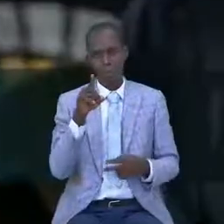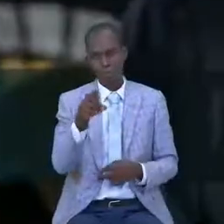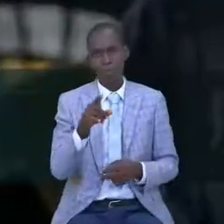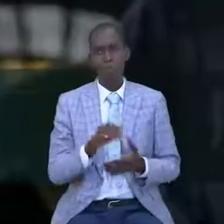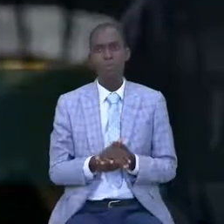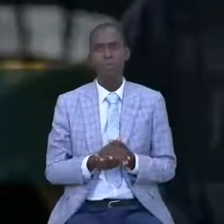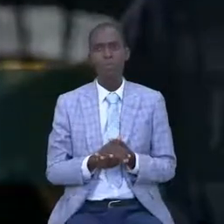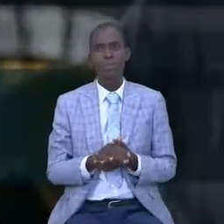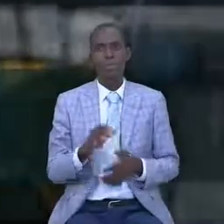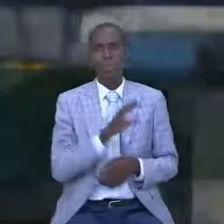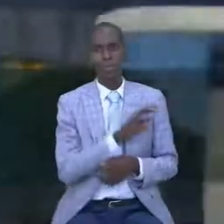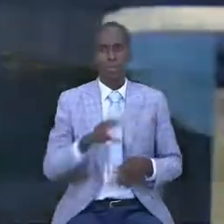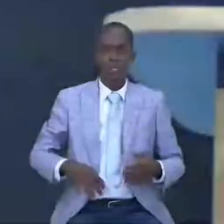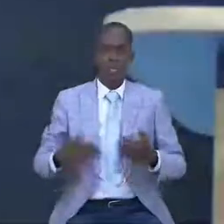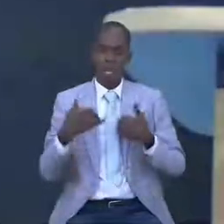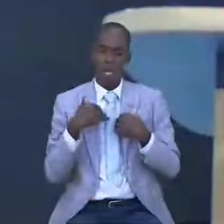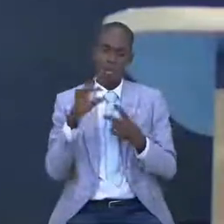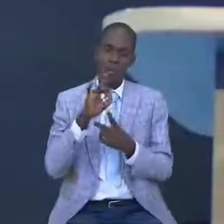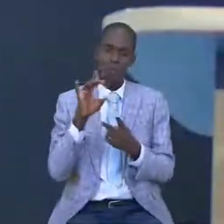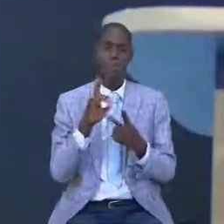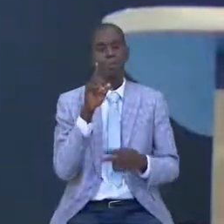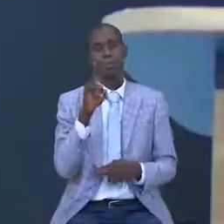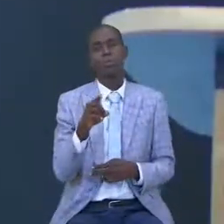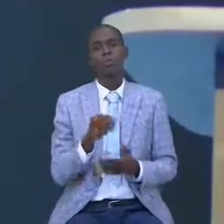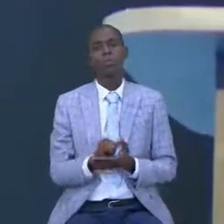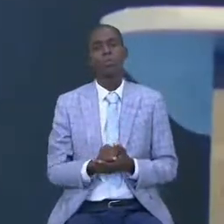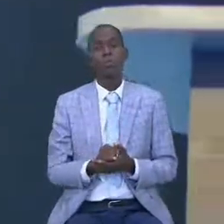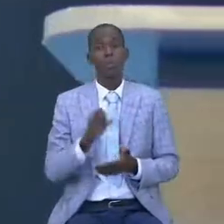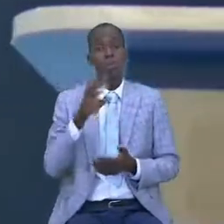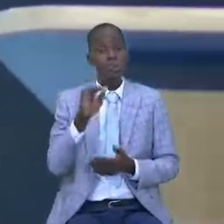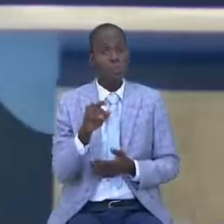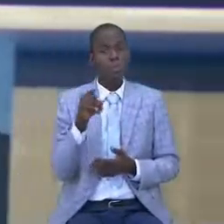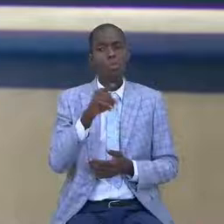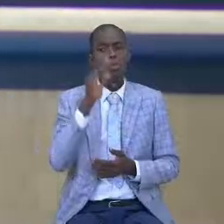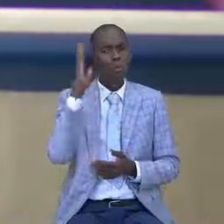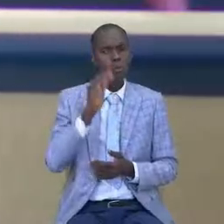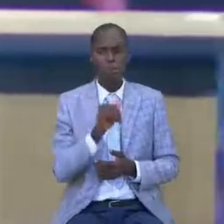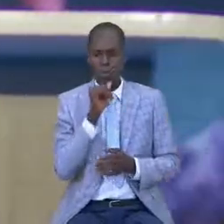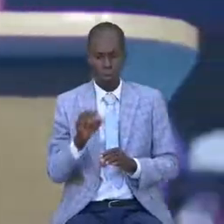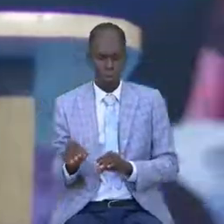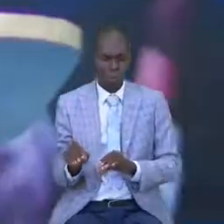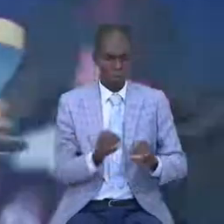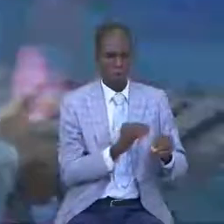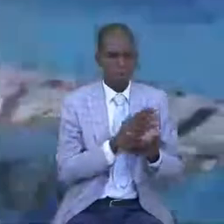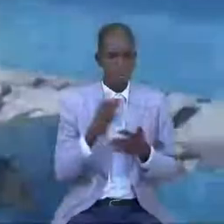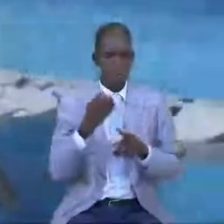Merveilleux. Dieu vous a choisi. Christ vous a choisi.